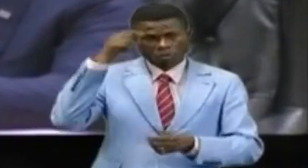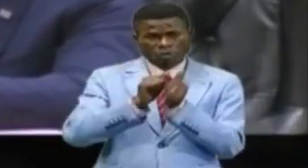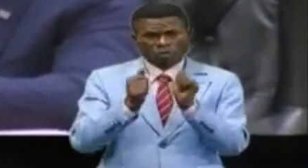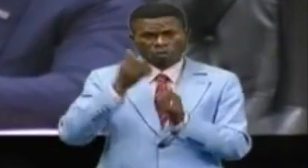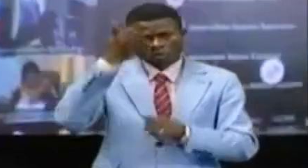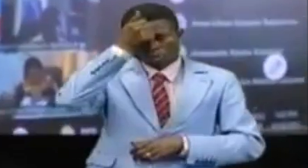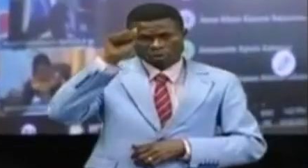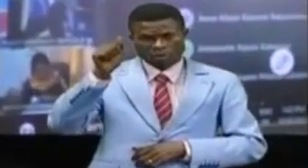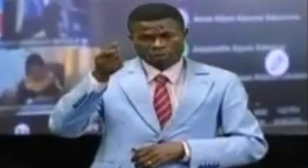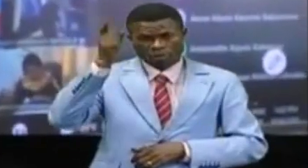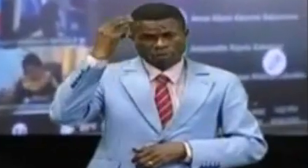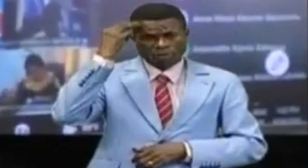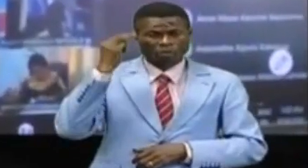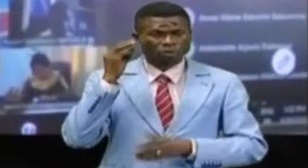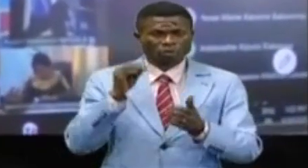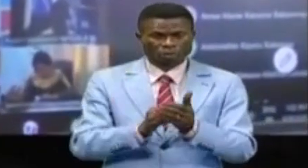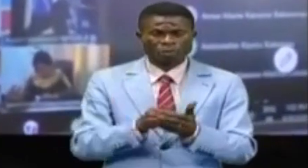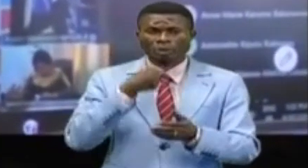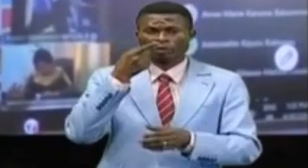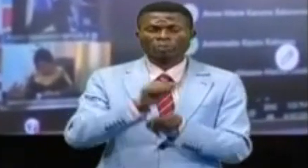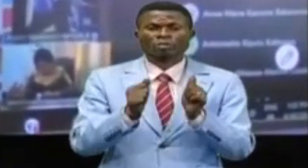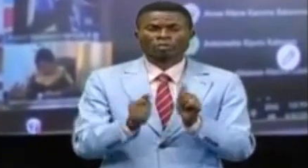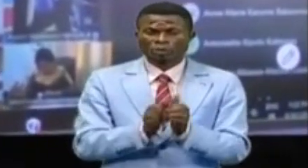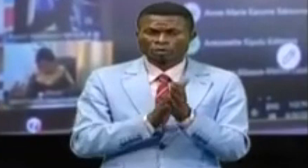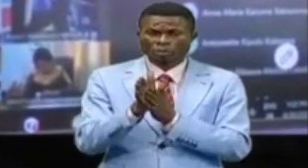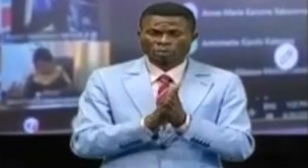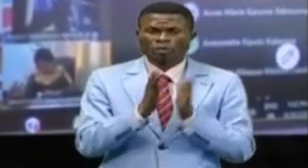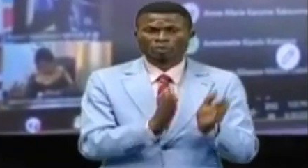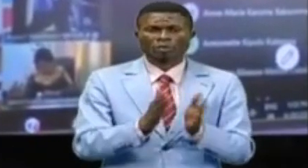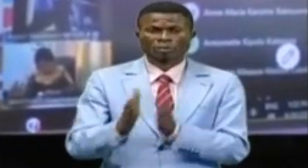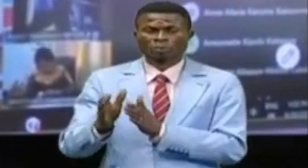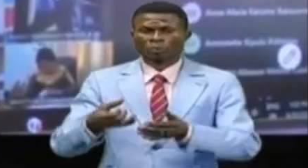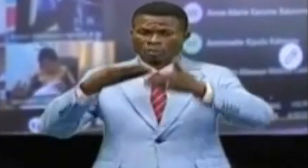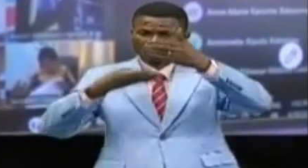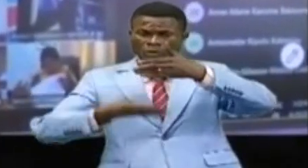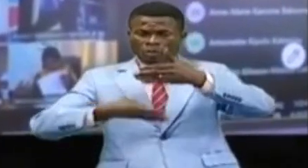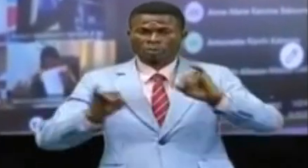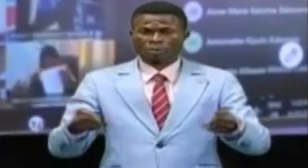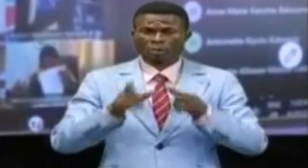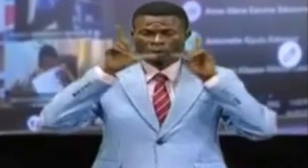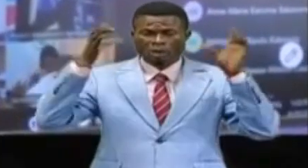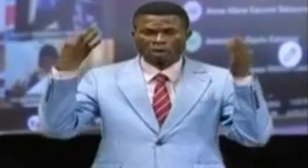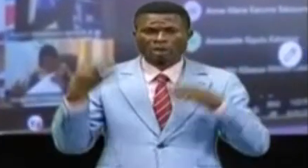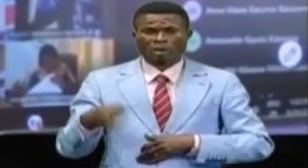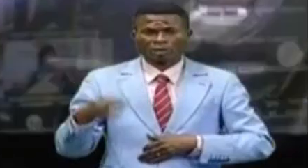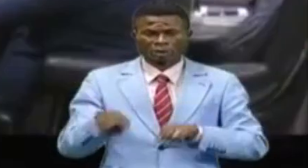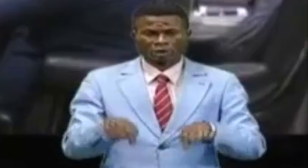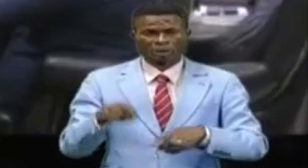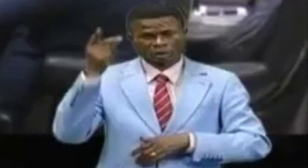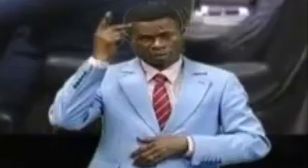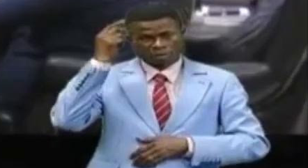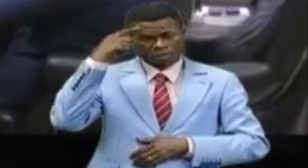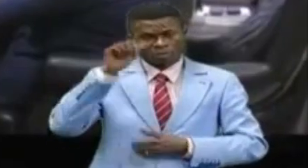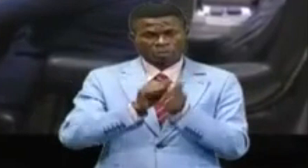En second lieu, le Premier ministre a évoqué le sujet relatif aux préparatifs de 9e Jeux de la Francophonie à Kinshasa. Pour s'assurer